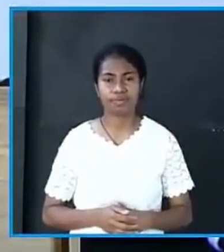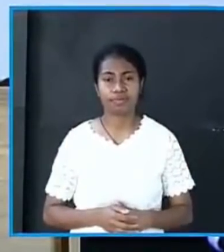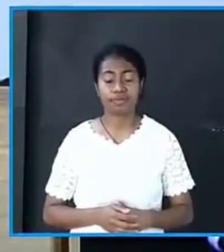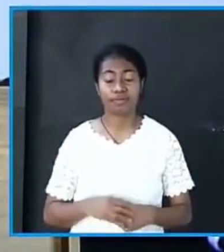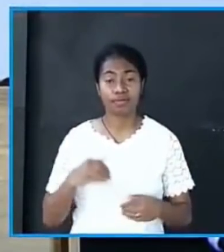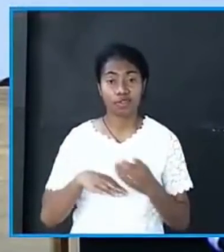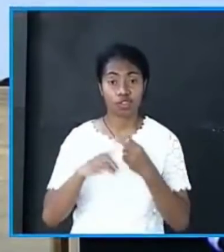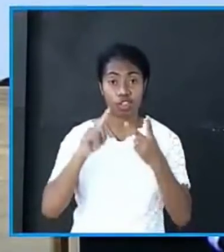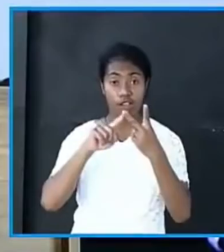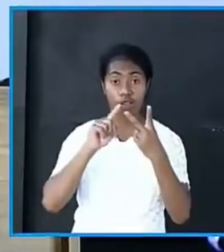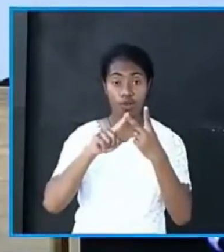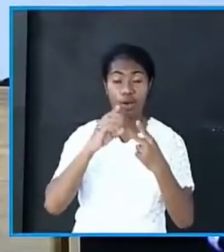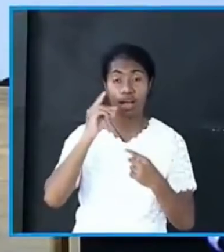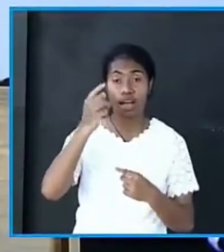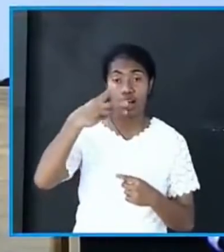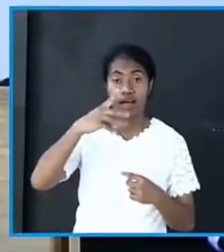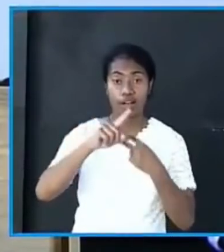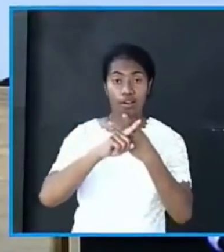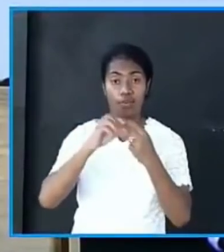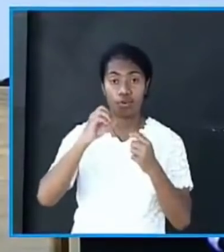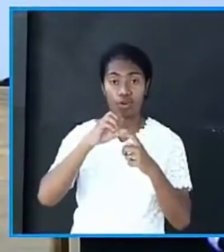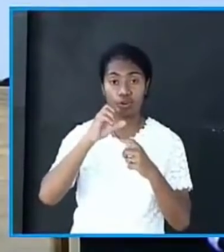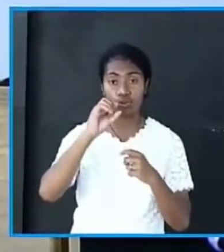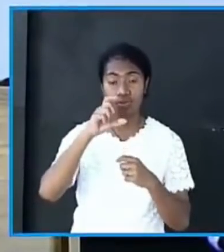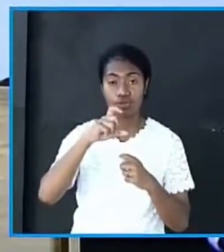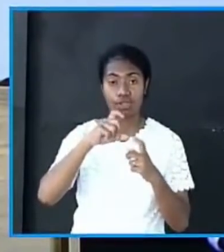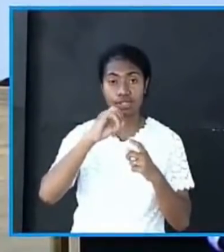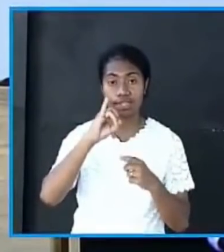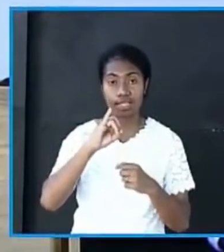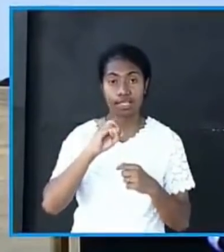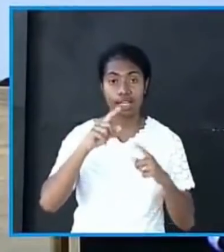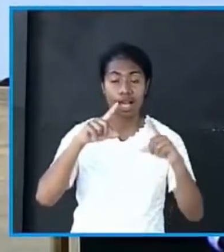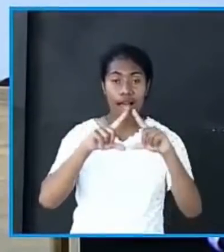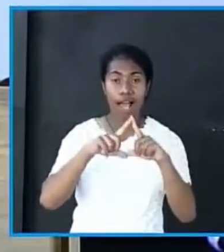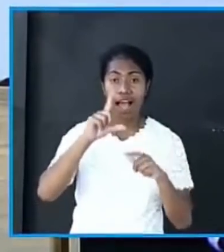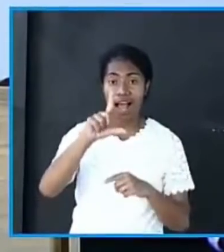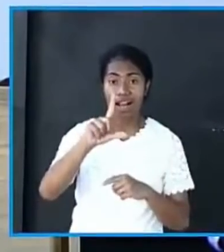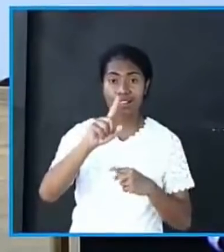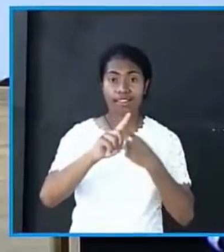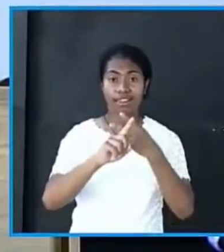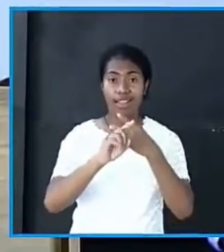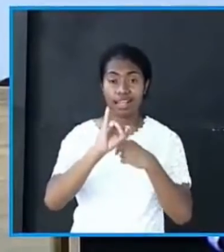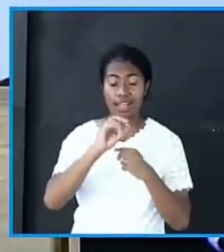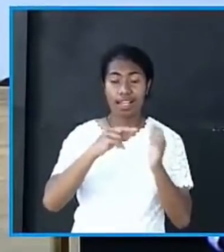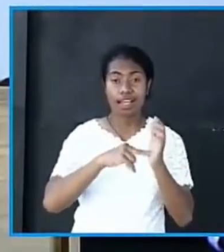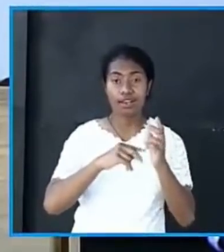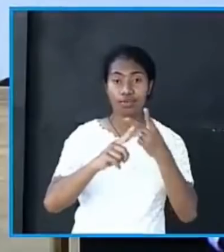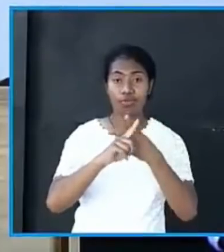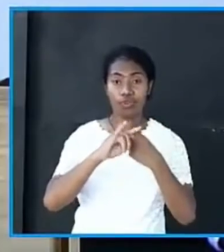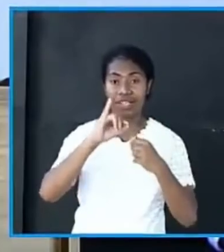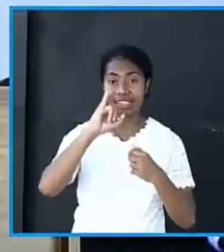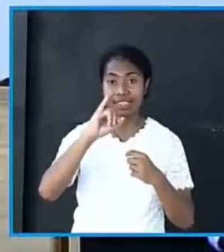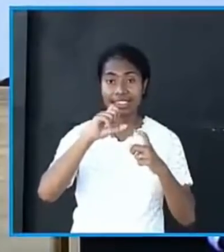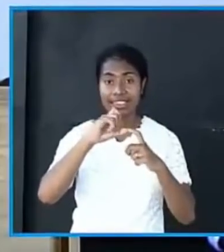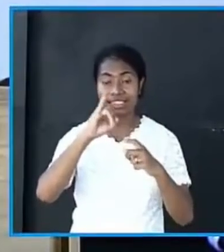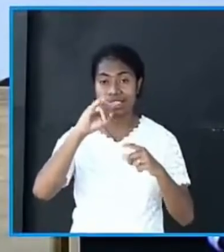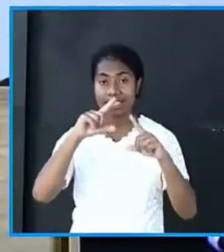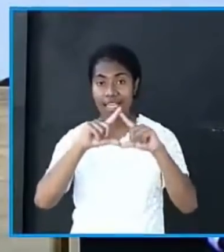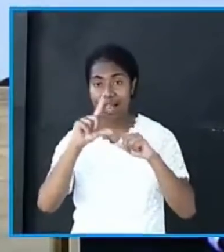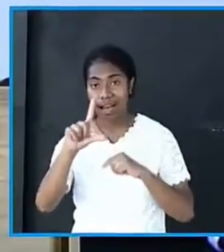kedua dari revolusi industri 40 itu namanya artificial intelligence atau kecerdasan